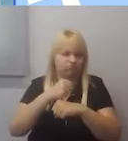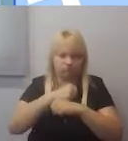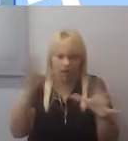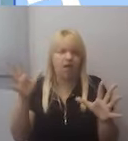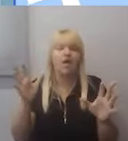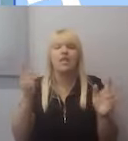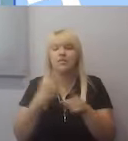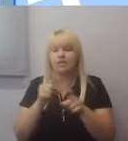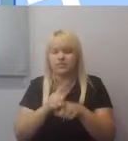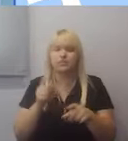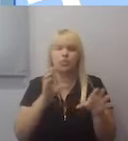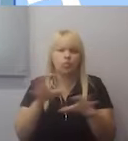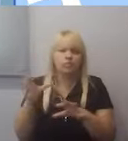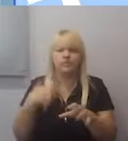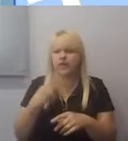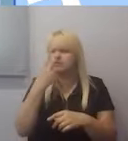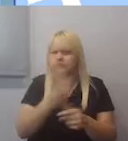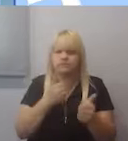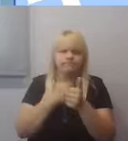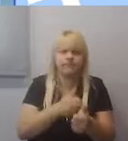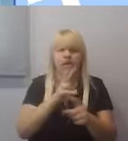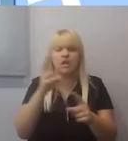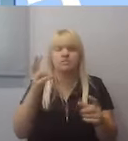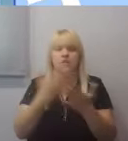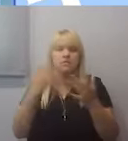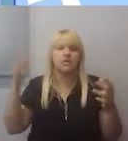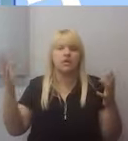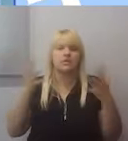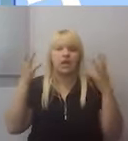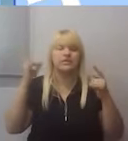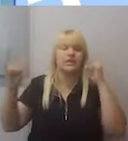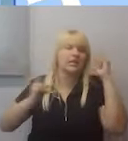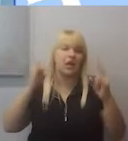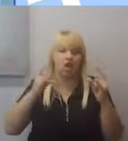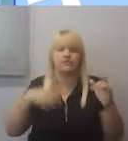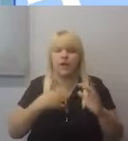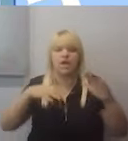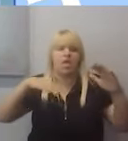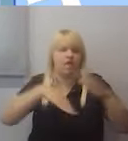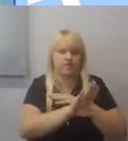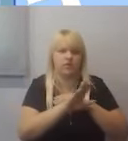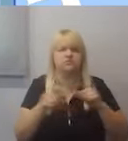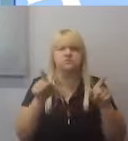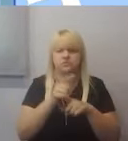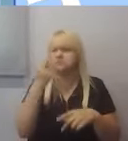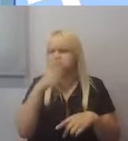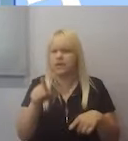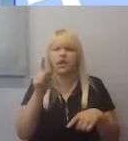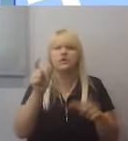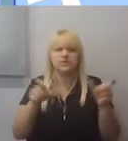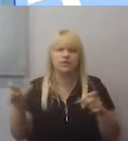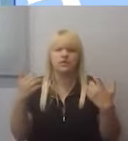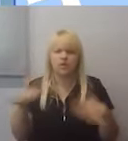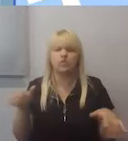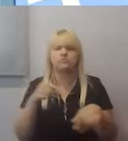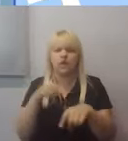jāseko tam visiam norādījumem ja ir gaisa trauksme tad arī principā jāiet evakuēties un mēs esam pamanījuši ka cilvēkiem jau ar zināmu fotalisma sajūtu tie tie tie kas